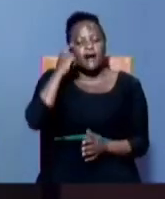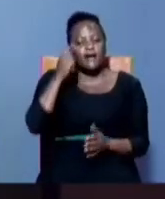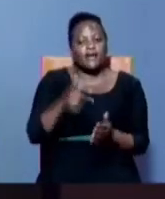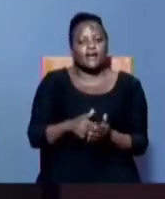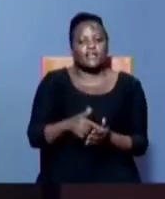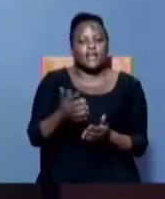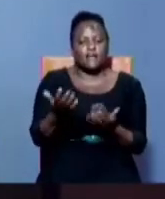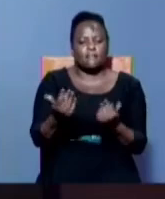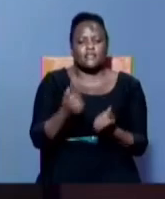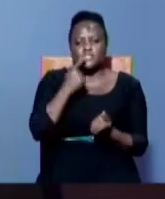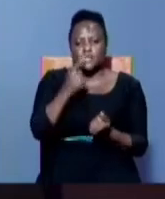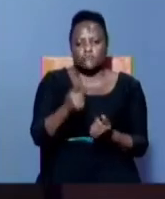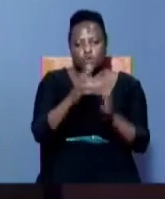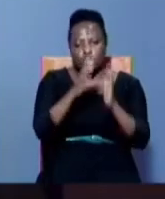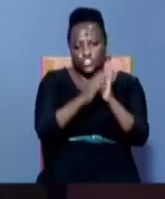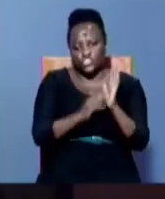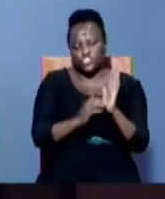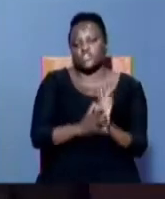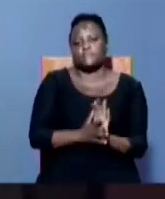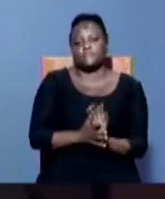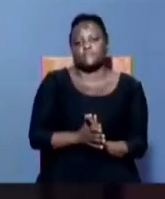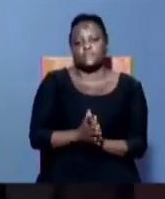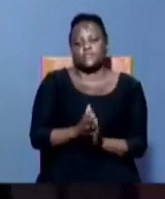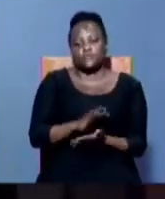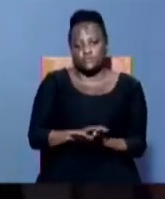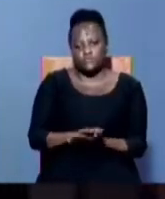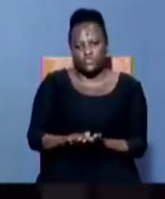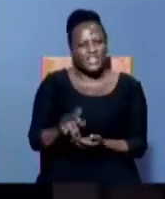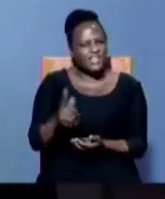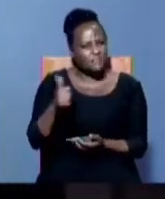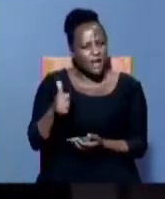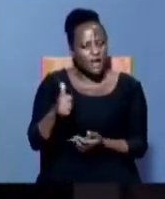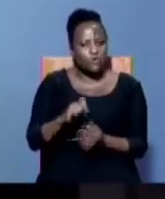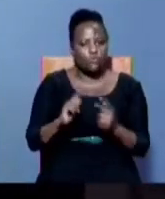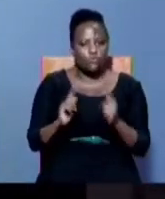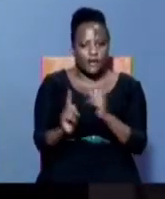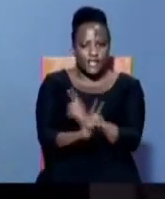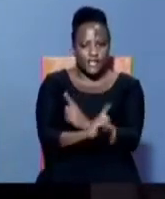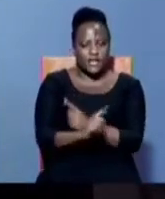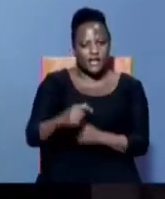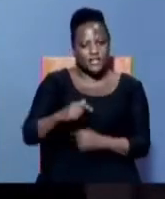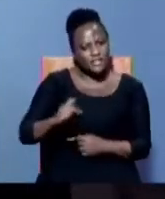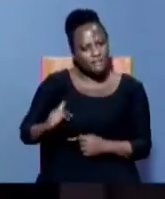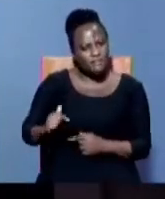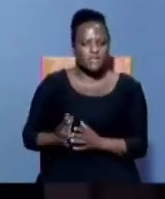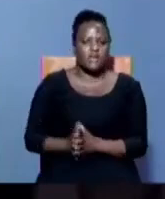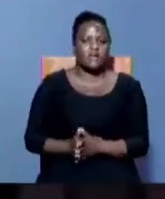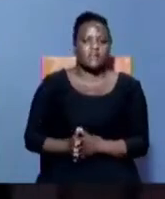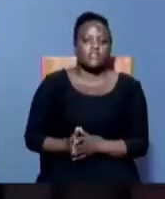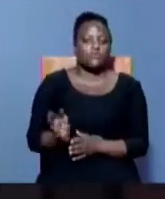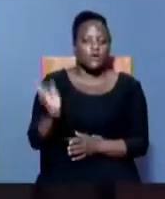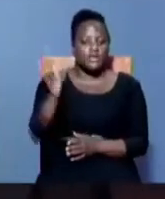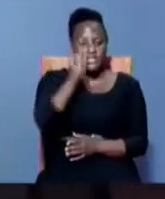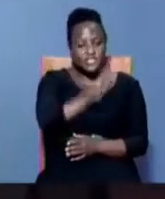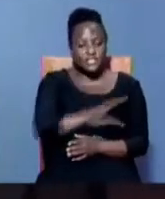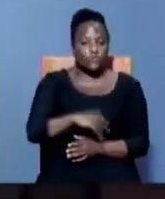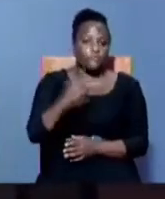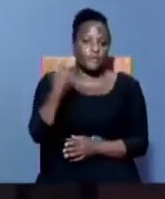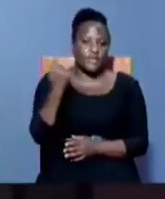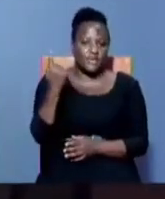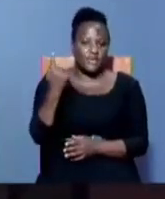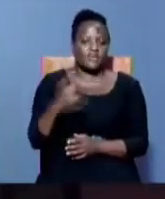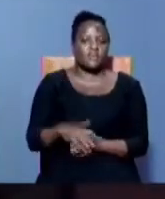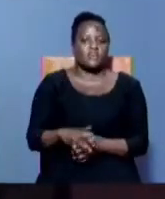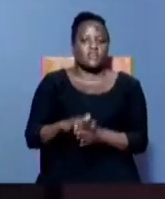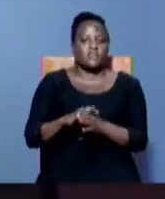kwamba ameshabadilika tabia. Lakini ni siku ya upatanisho pekee iliyokuwa inahusika na badiliko la